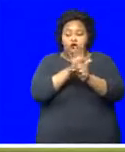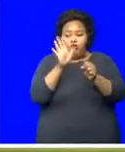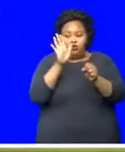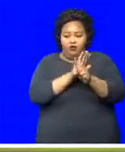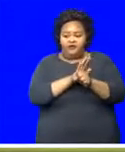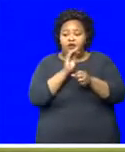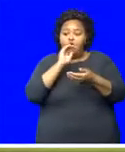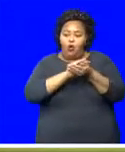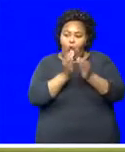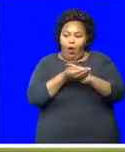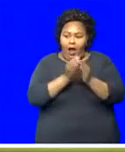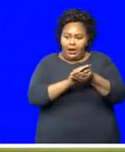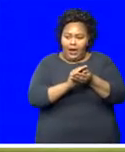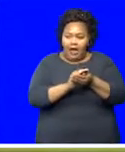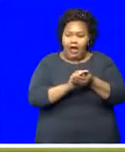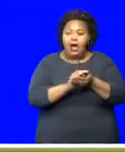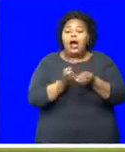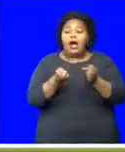Utakhumbula ke ukuthi